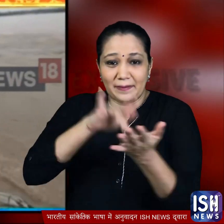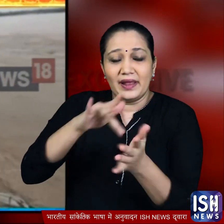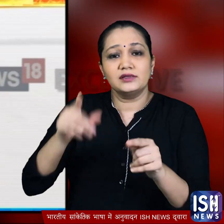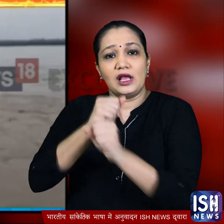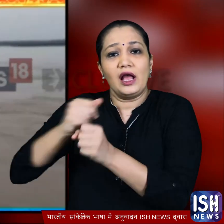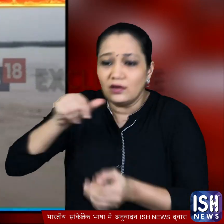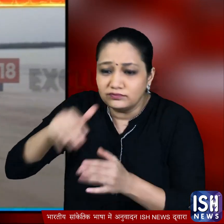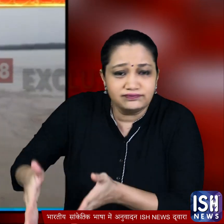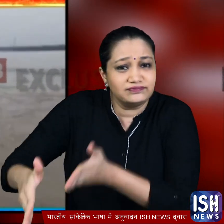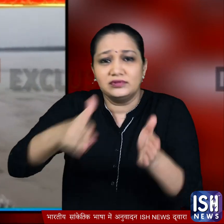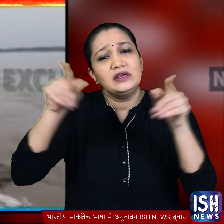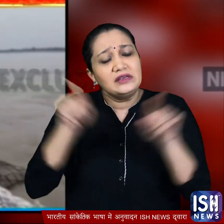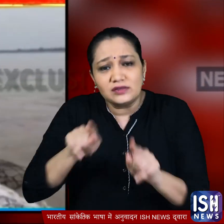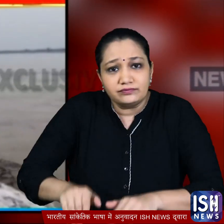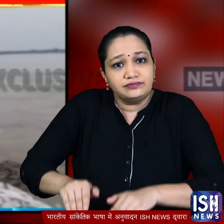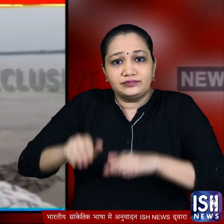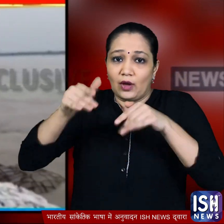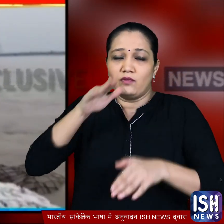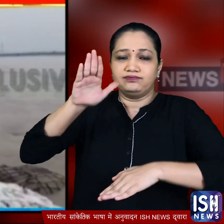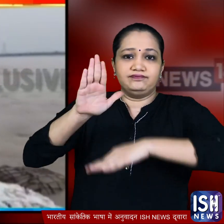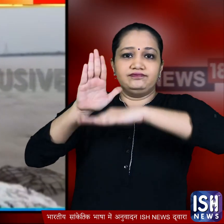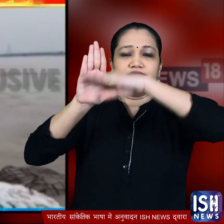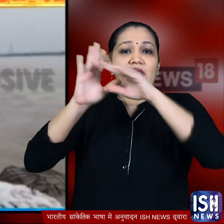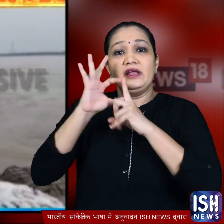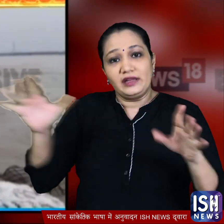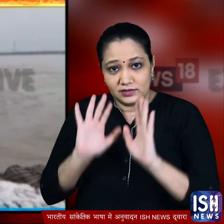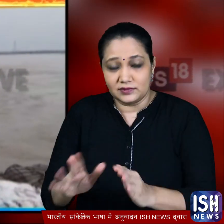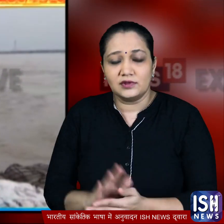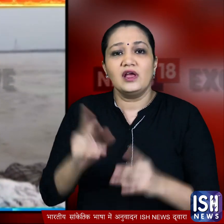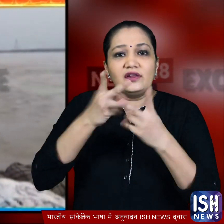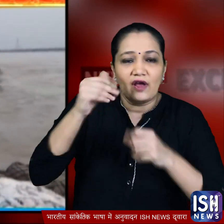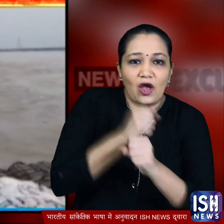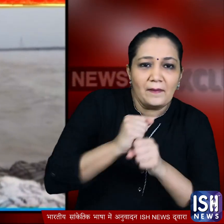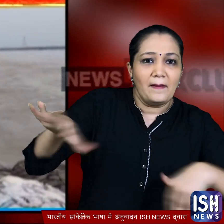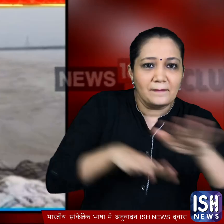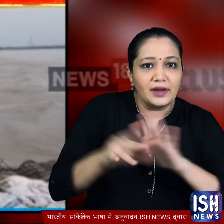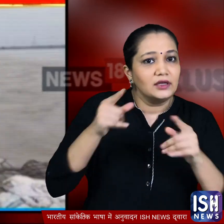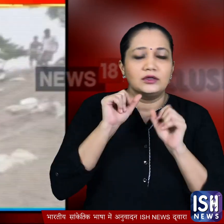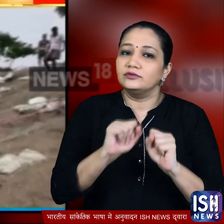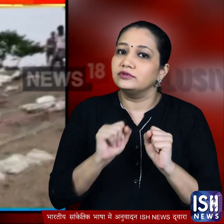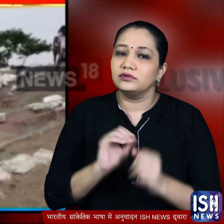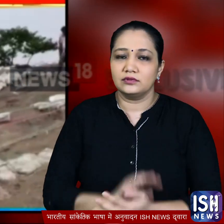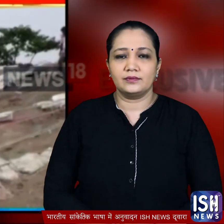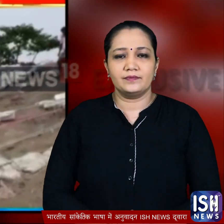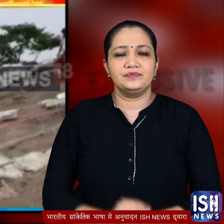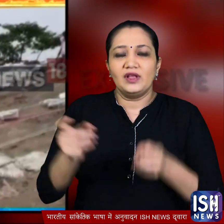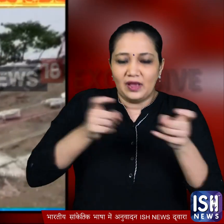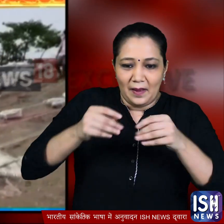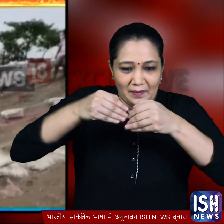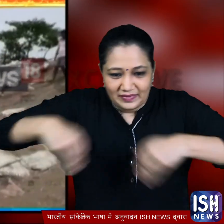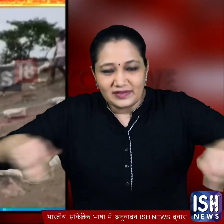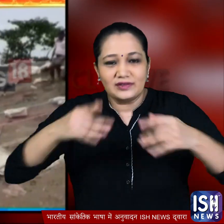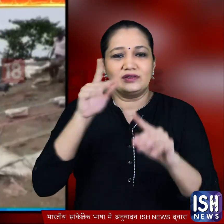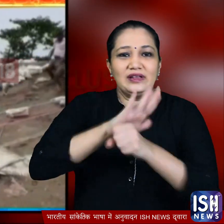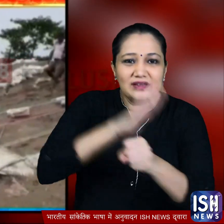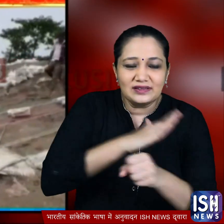ला सकता है। वहां पानी खतरे के निशान के ऊपर है और कई इलाकों में किए गए सरकारी इंतजामों को मुंह चढ़ा रहा है, क्योंकि बांध के कटाव